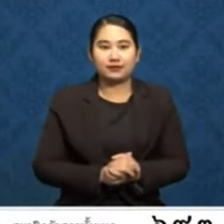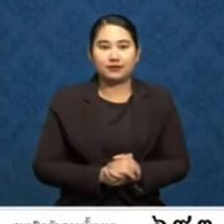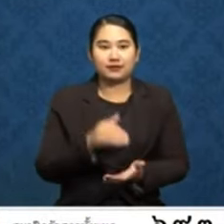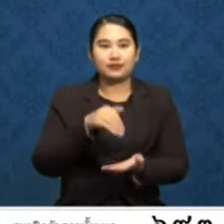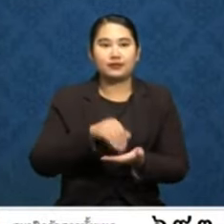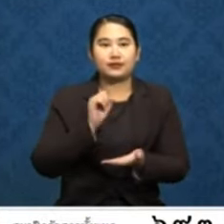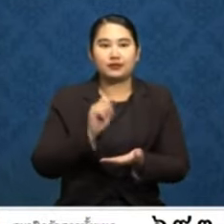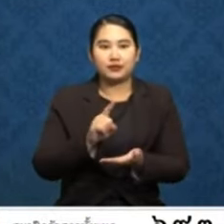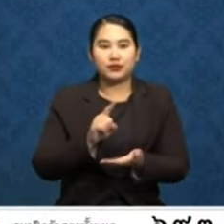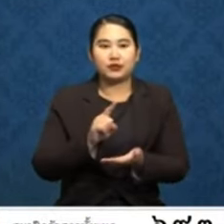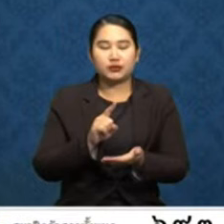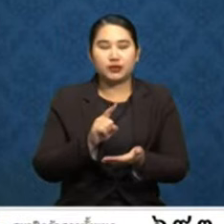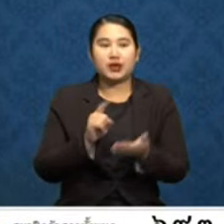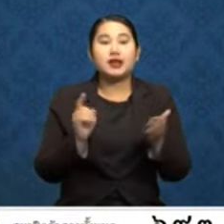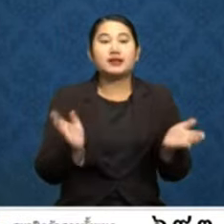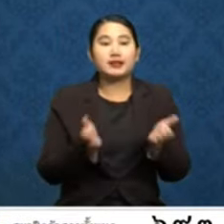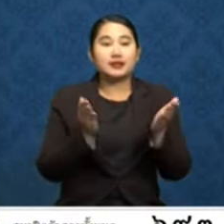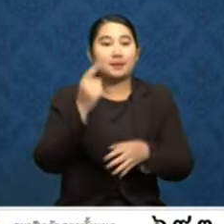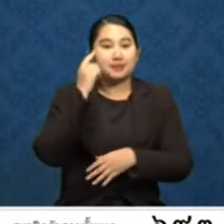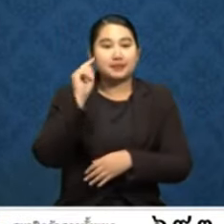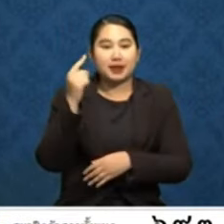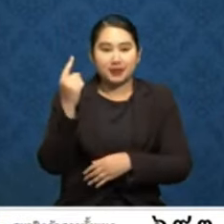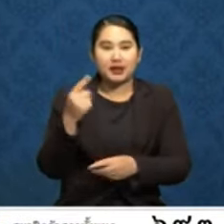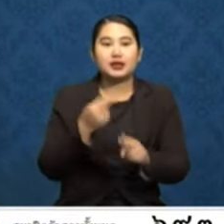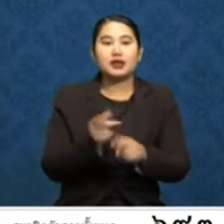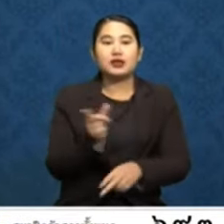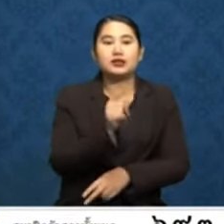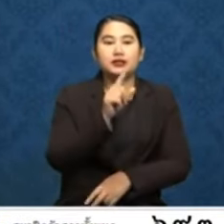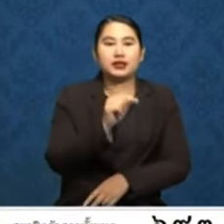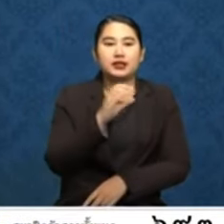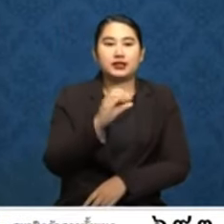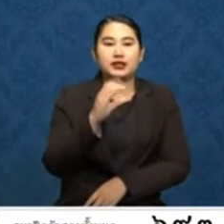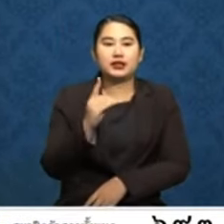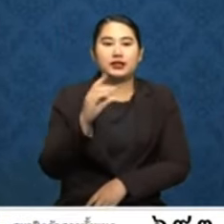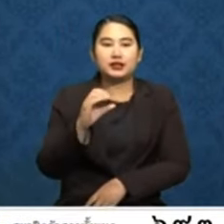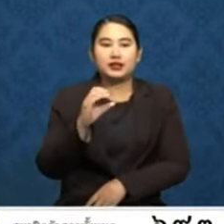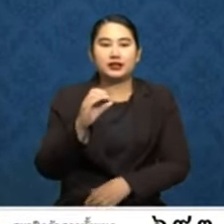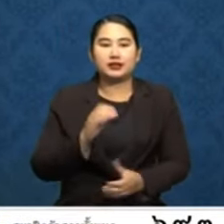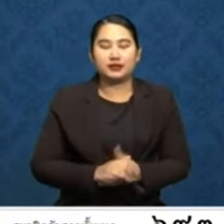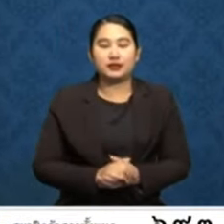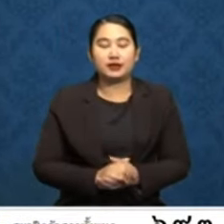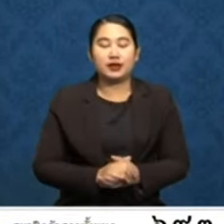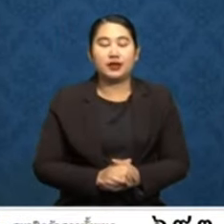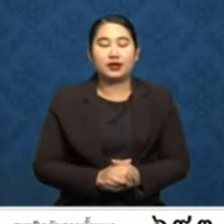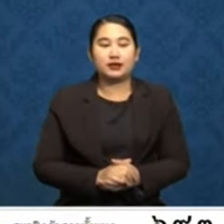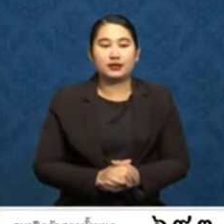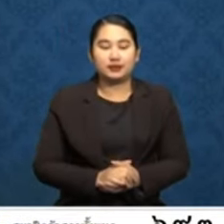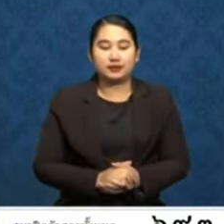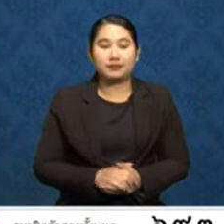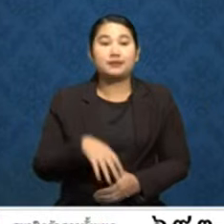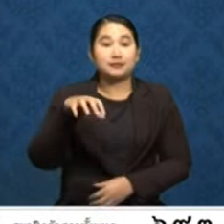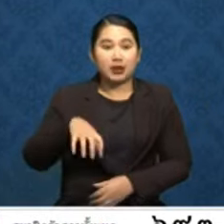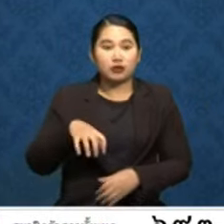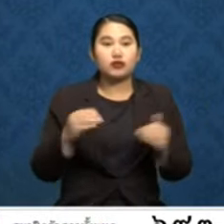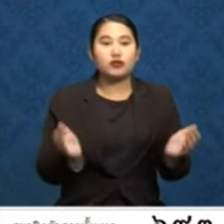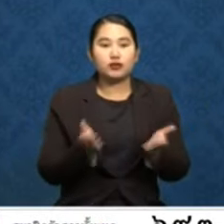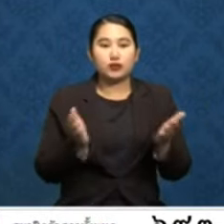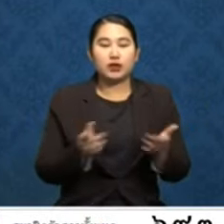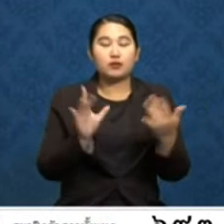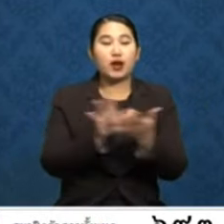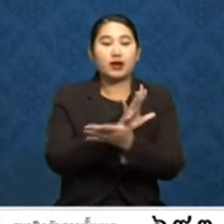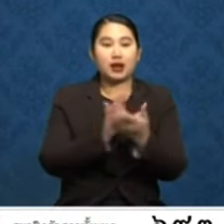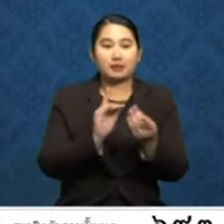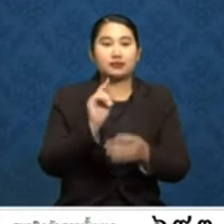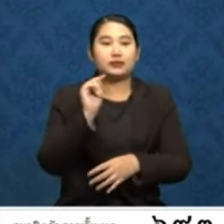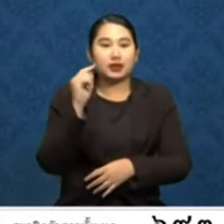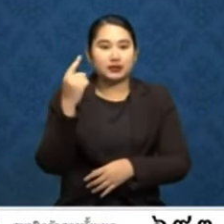ย์สร้างสรรค์การออกแบบ TCDC สำนักงานส่งเสริมวัฒนธรรมสร้างสรรค์ทักก้